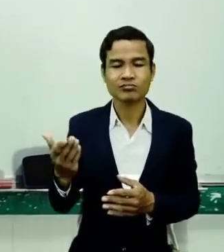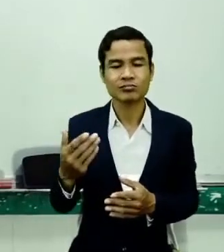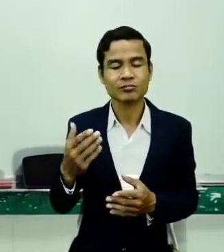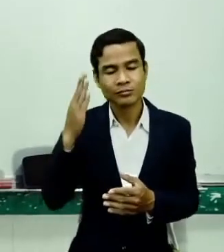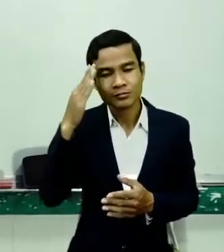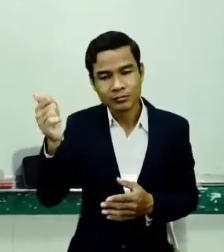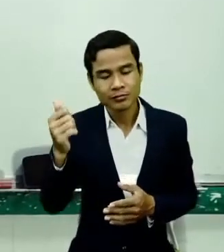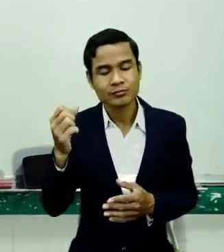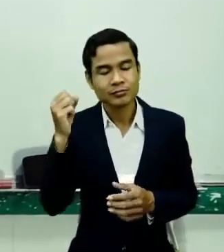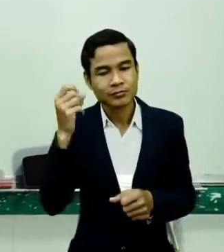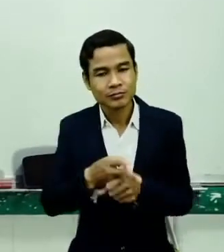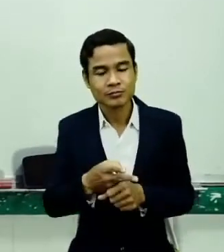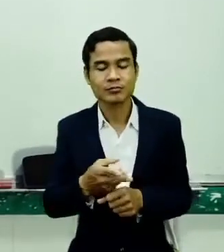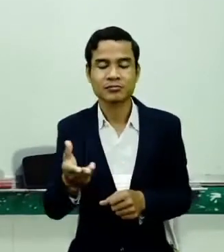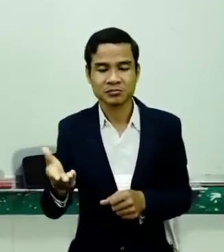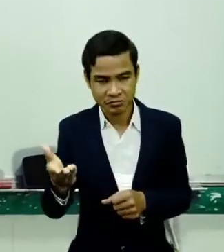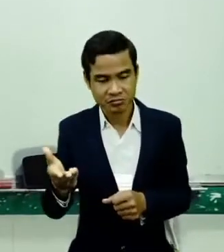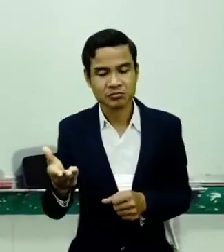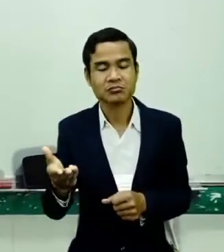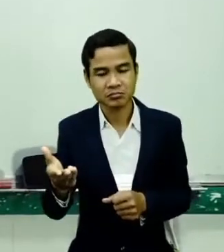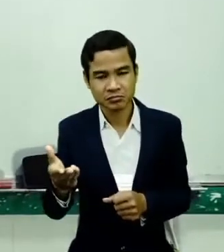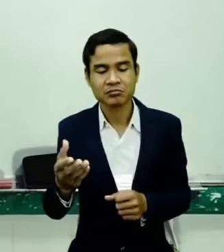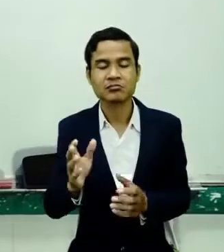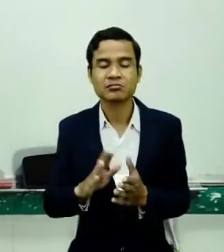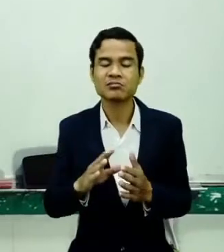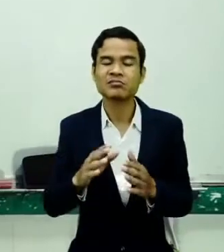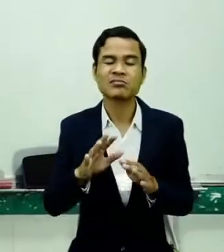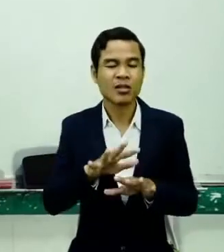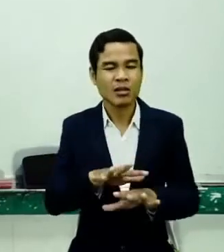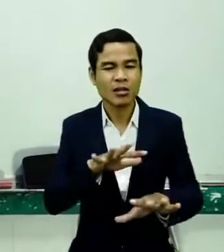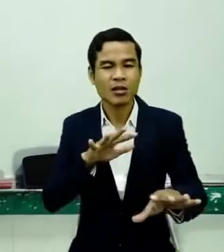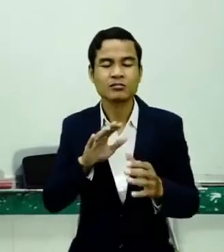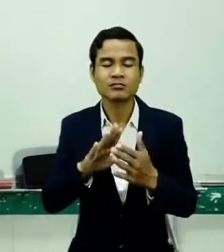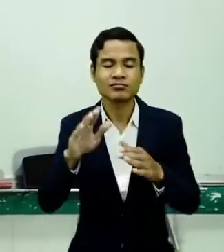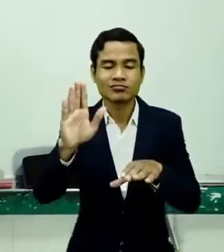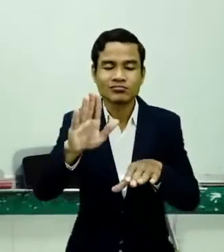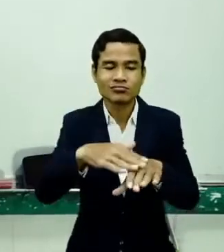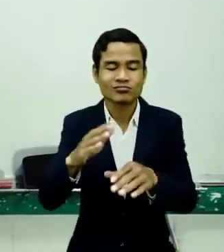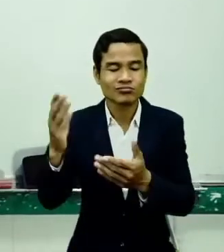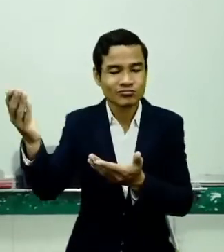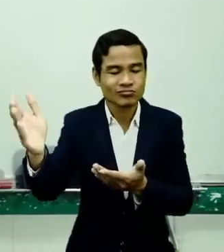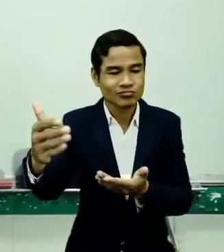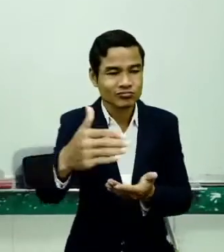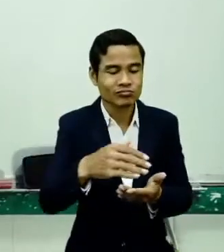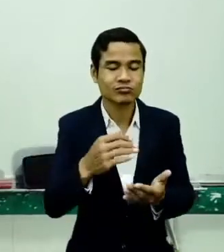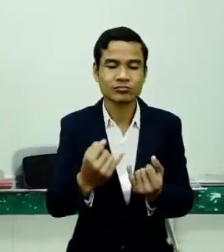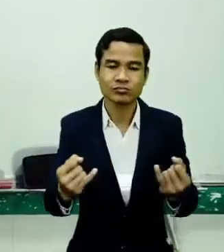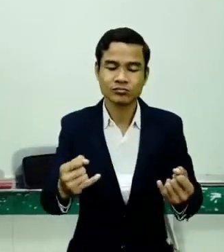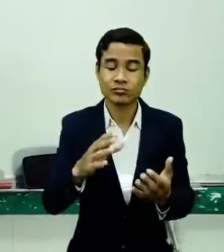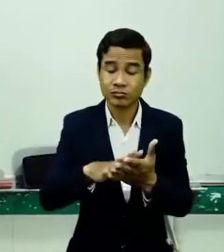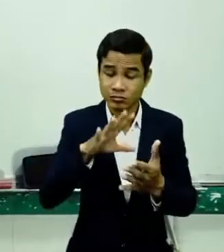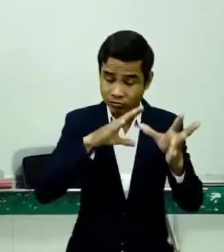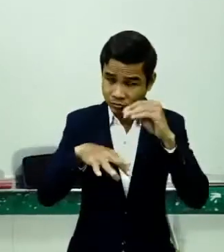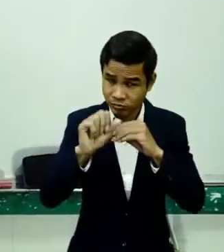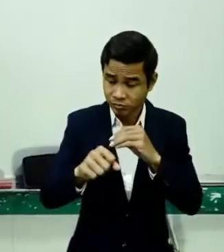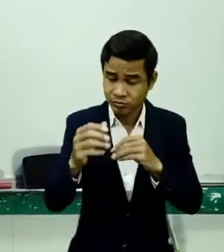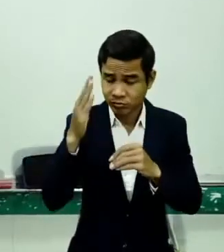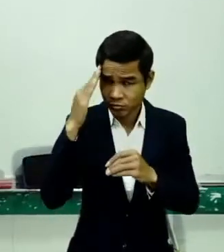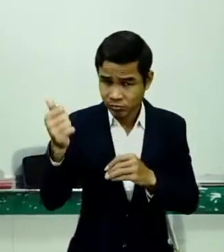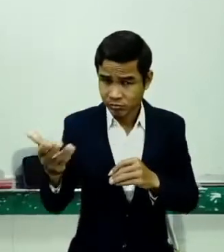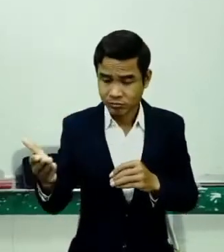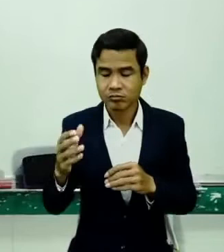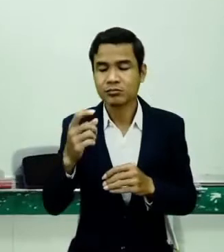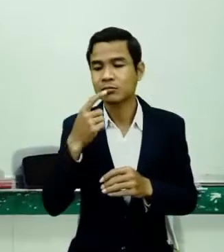ជាយើងចាំបាច់ធ្វើនៅកម្មវិធីអស់ទាំងនេះចាកូនដឹងអីចឹងអ្ន